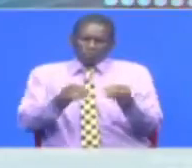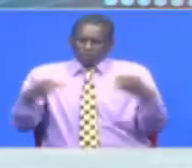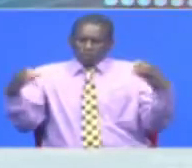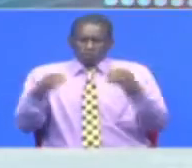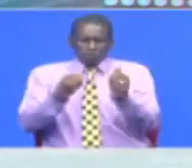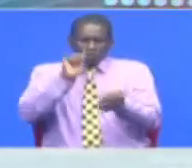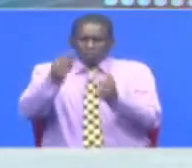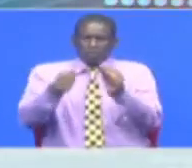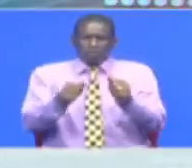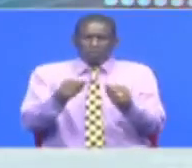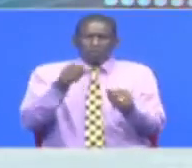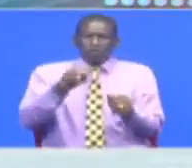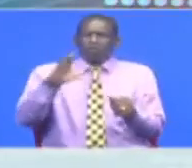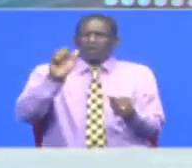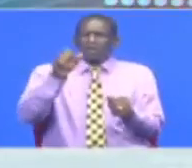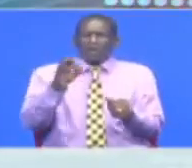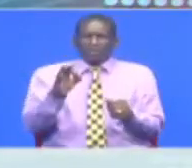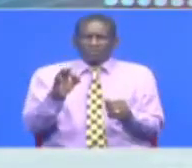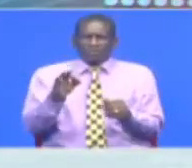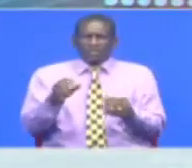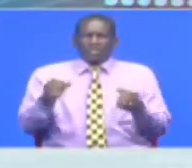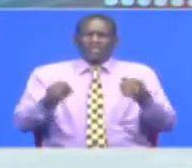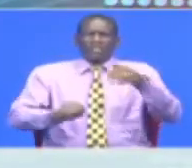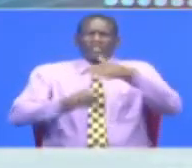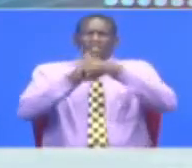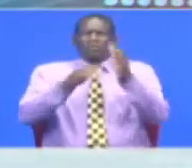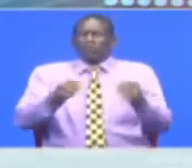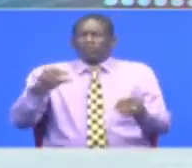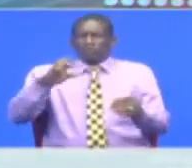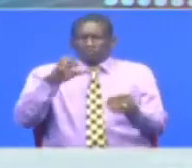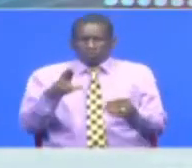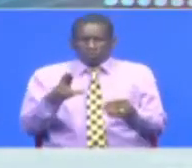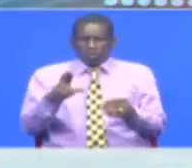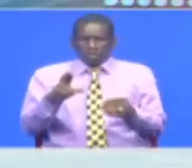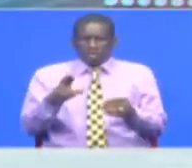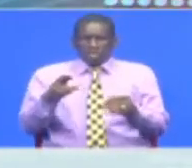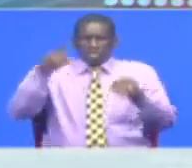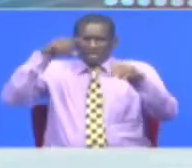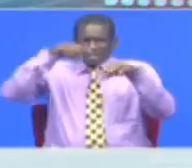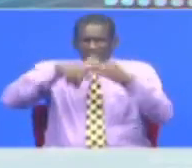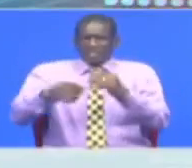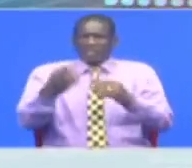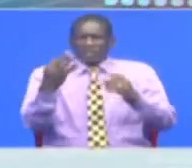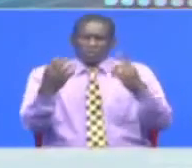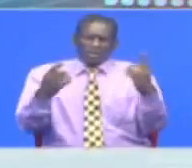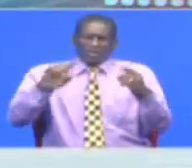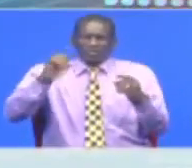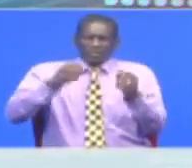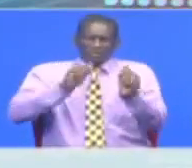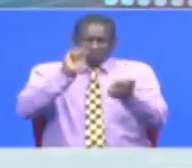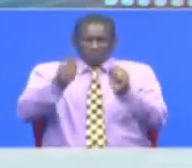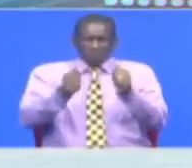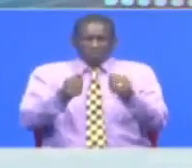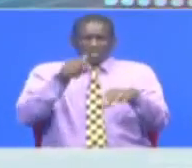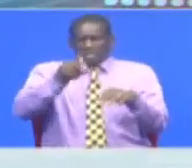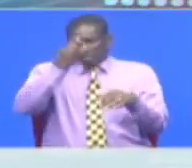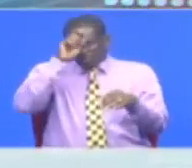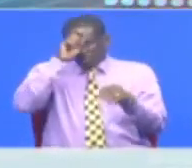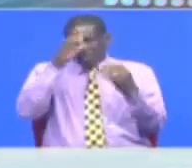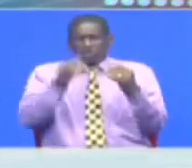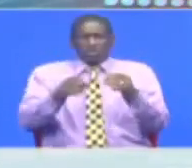kombe la mashirikisho la CAF. Mashabiki ya Kogalo iliyoshinda Al Ahly mabao 3-1 katika mechi ya mkondo wa kwanza iliyokuwa ugenini Misri